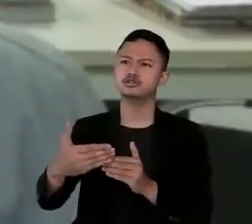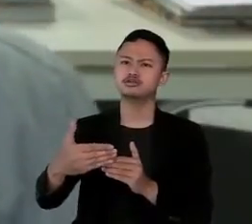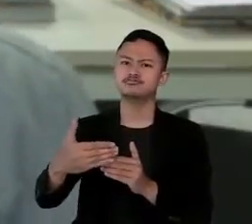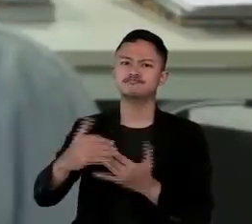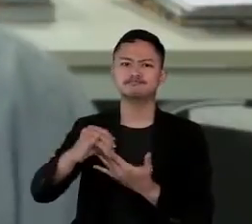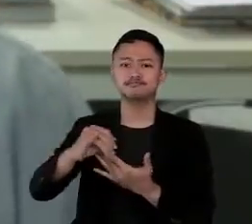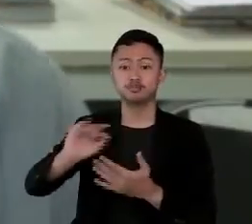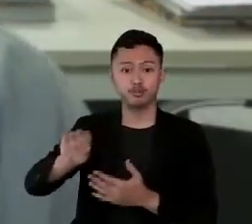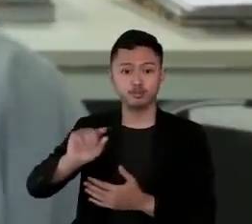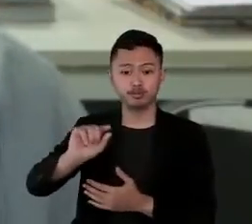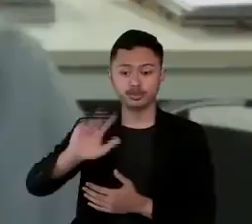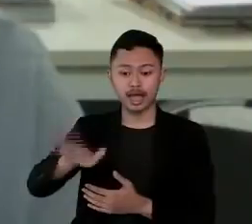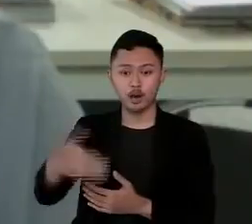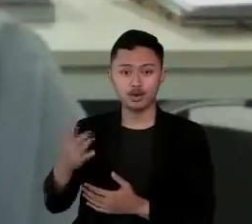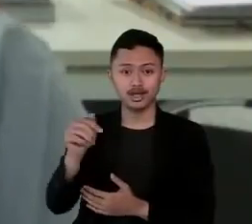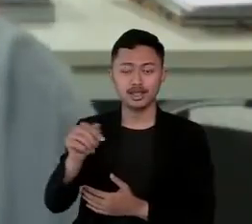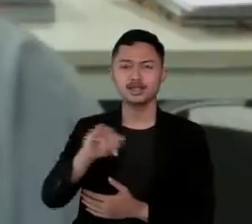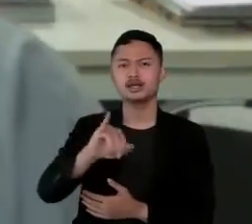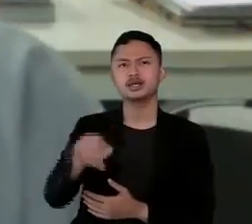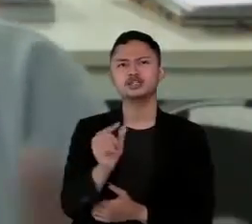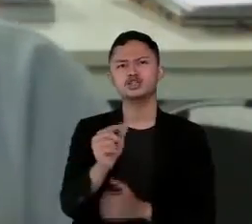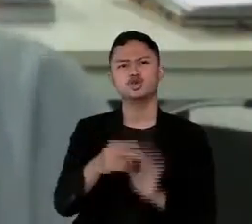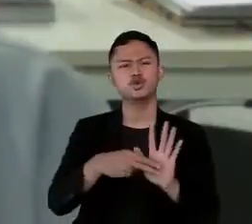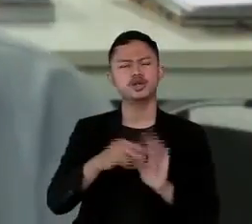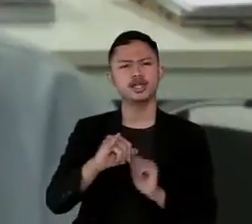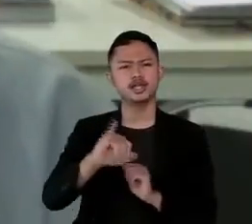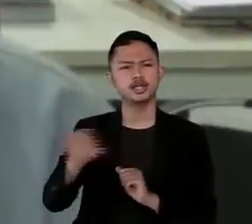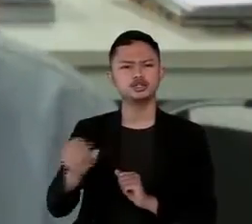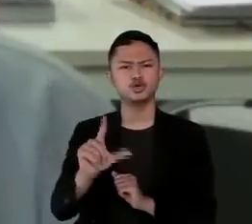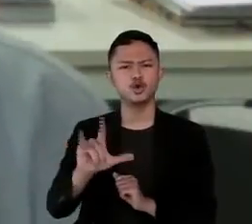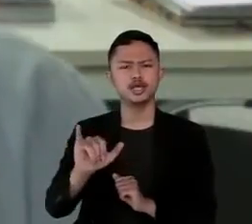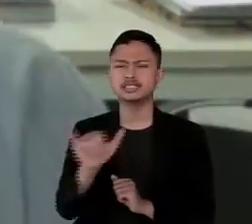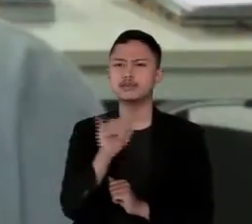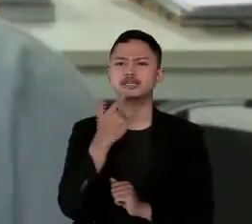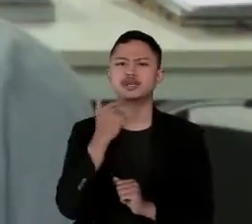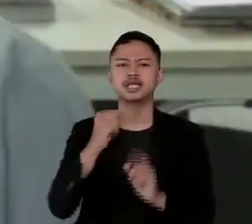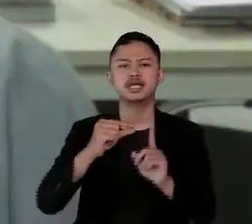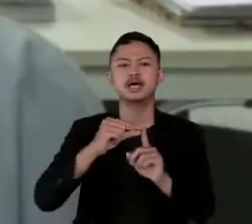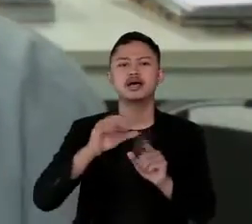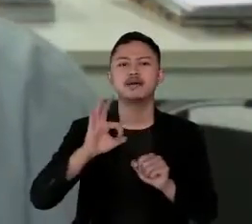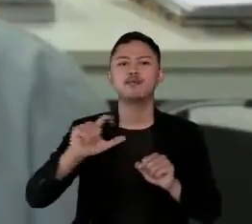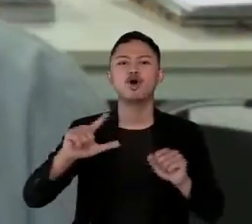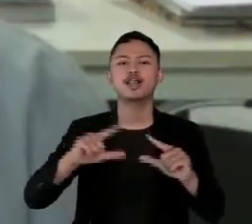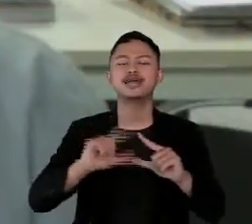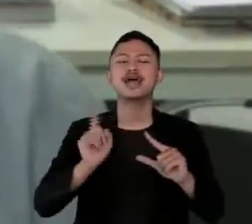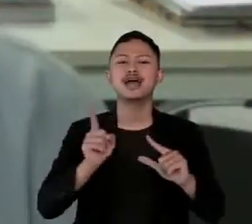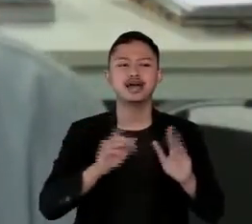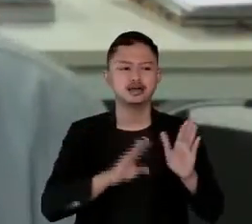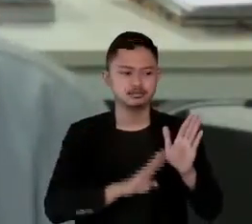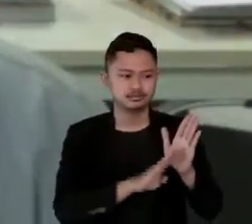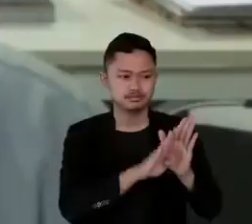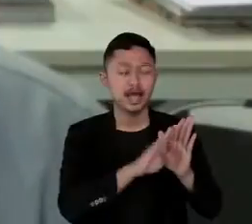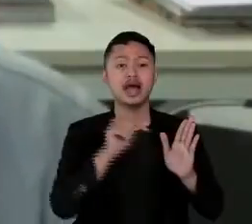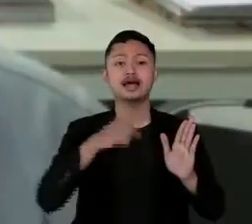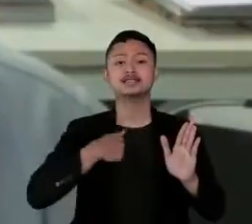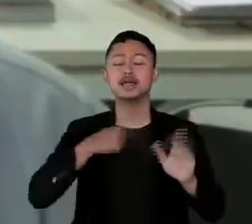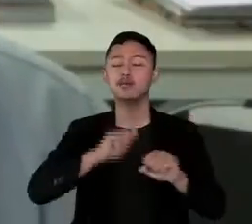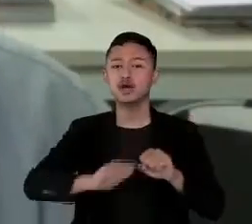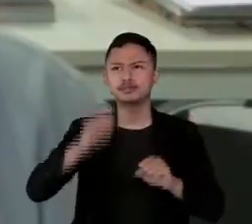produk Jadi pulangnya pt-nya masih kelereng book mulai terbentuk pola dengan itu saya